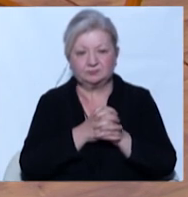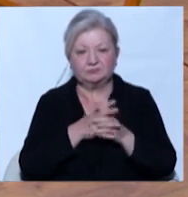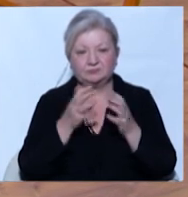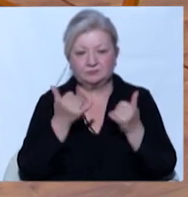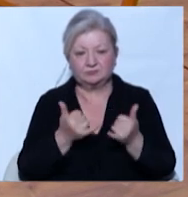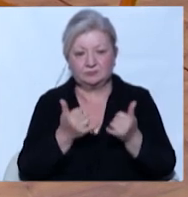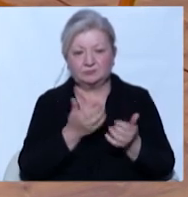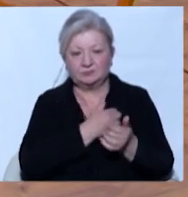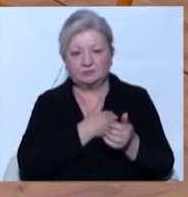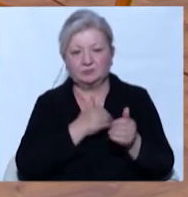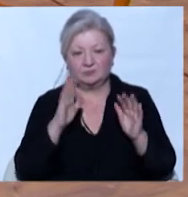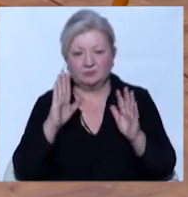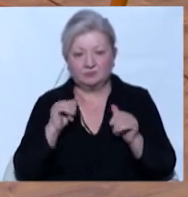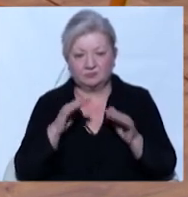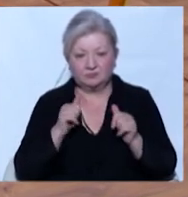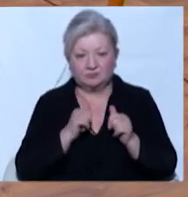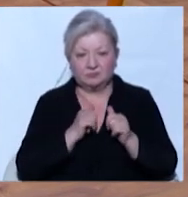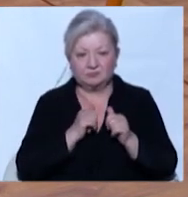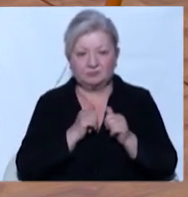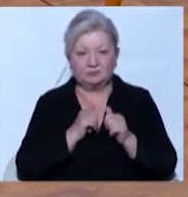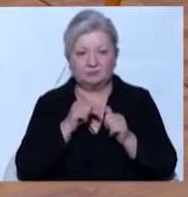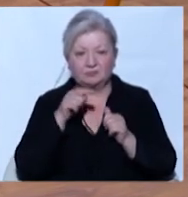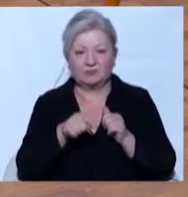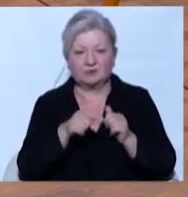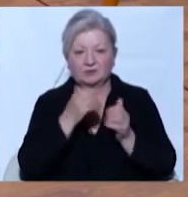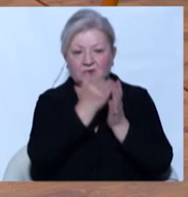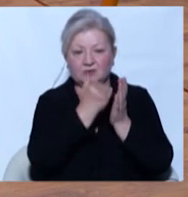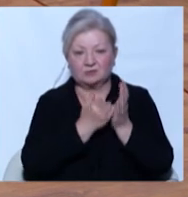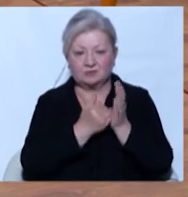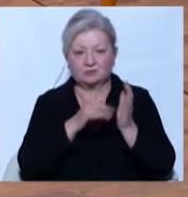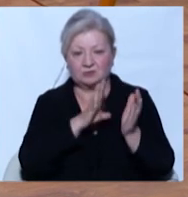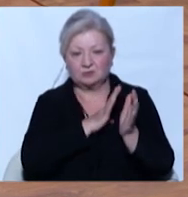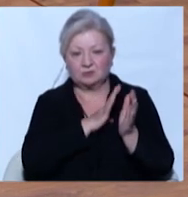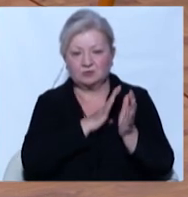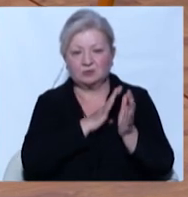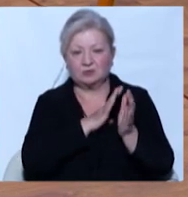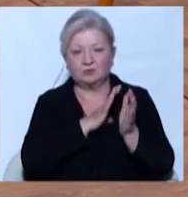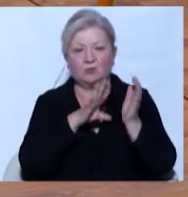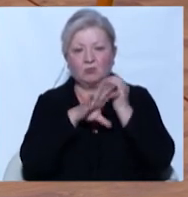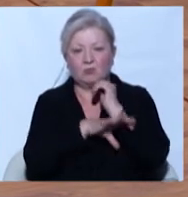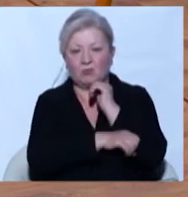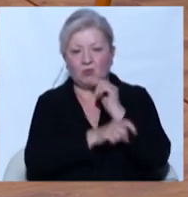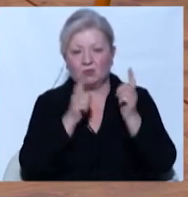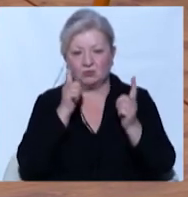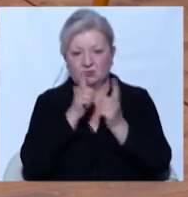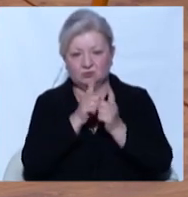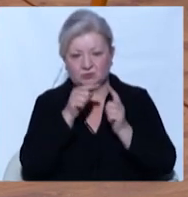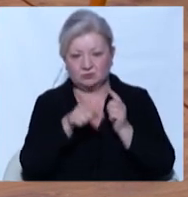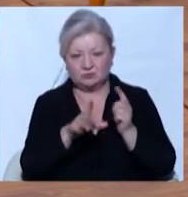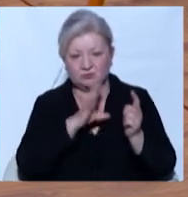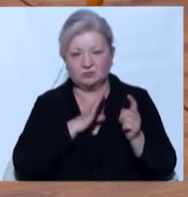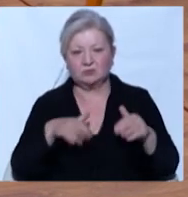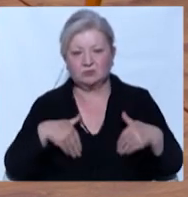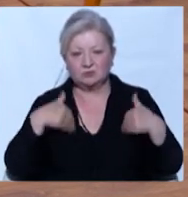ახლა კი მინდა რომ დაგემშვიდობოთ. ეს გაკვეთილი იყო ჩვენი ტელეგაკვეთილების ფორმატში ბოლო შეხვედრის გაკვეთილი.